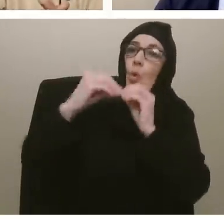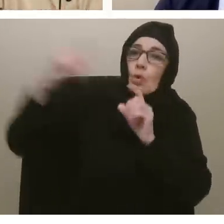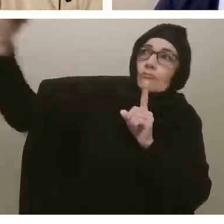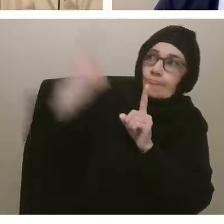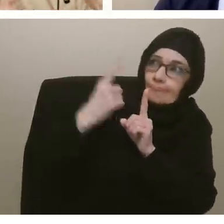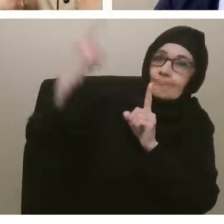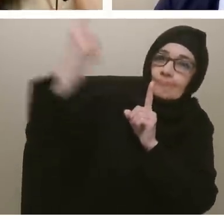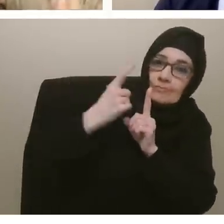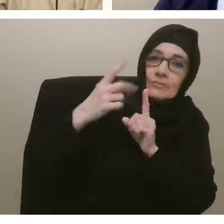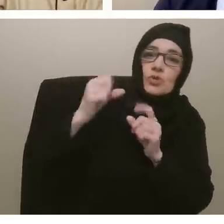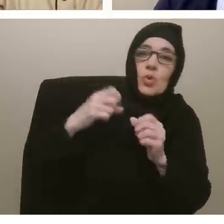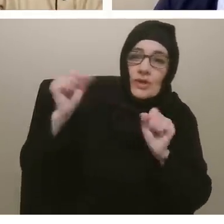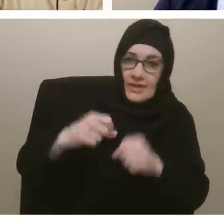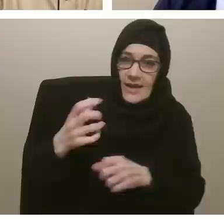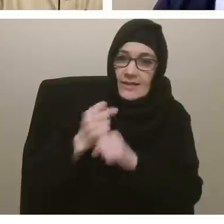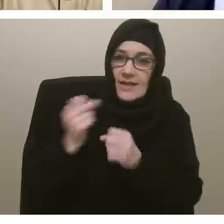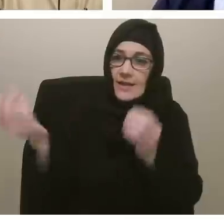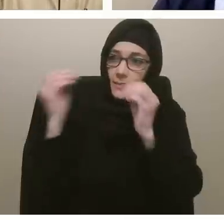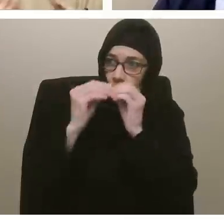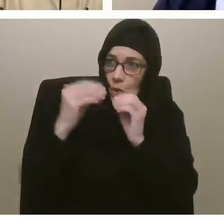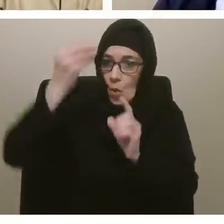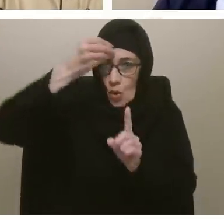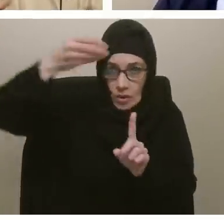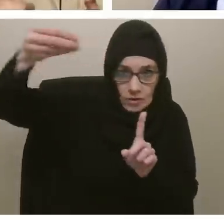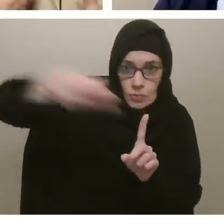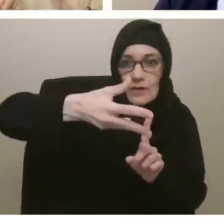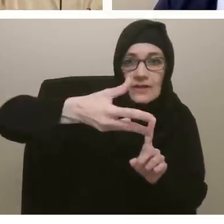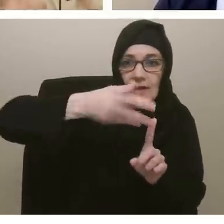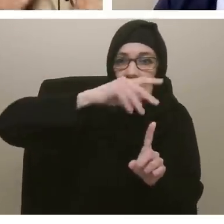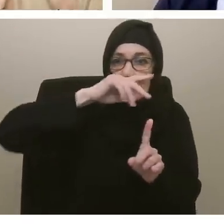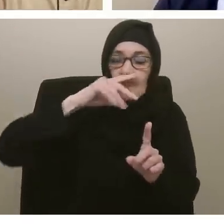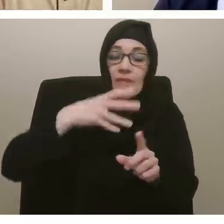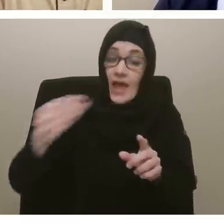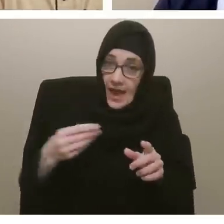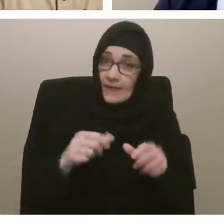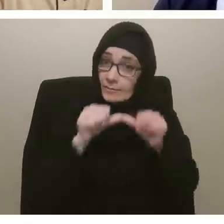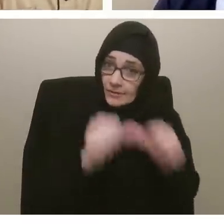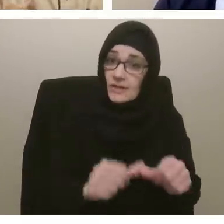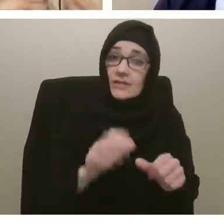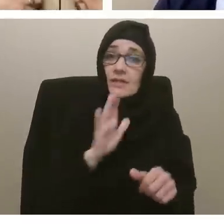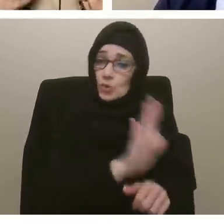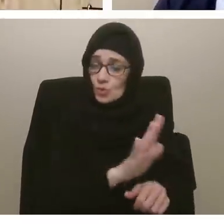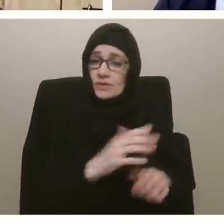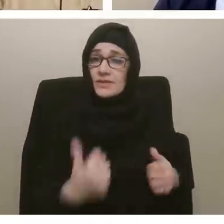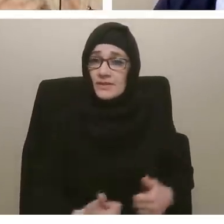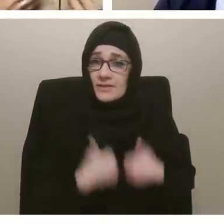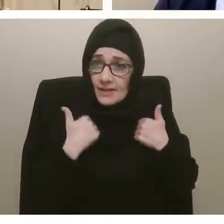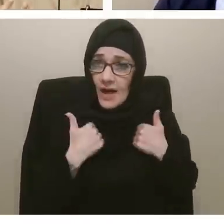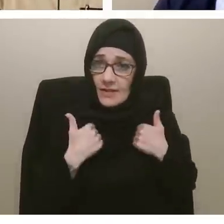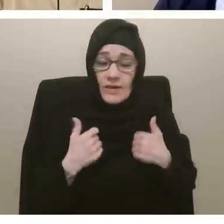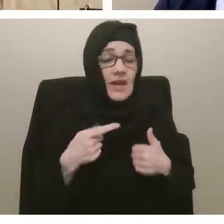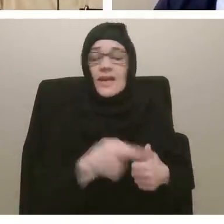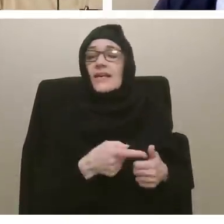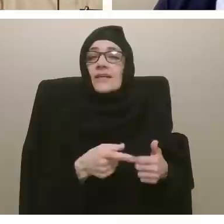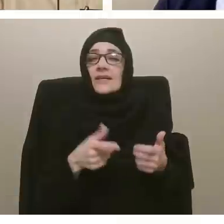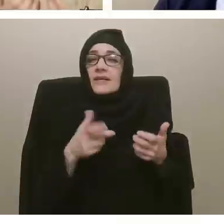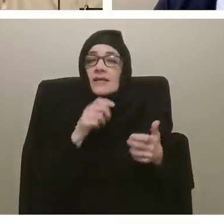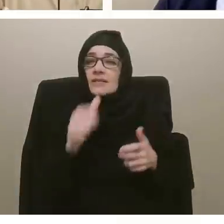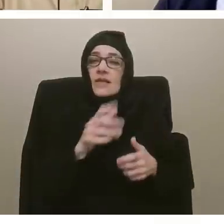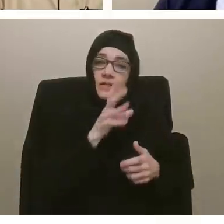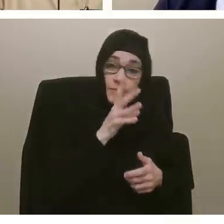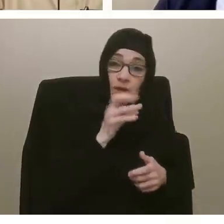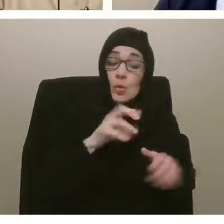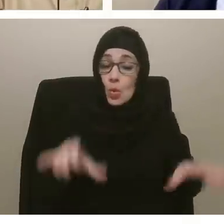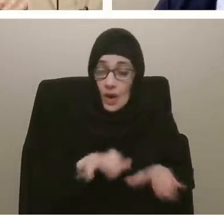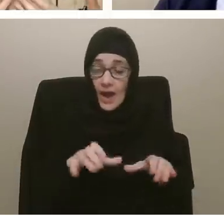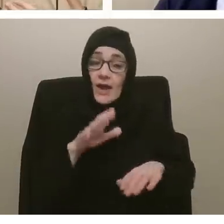so that he can take the next step in his own prophetic life. And he does not, وَمَا يَنْتِقُ عَنِ الْهَوَى. He doesn't speak or act from his own sight,